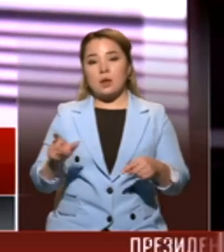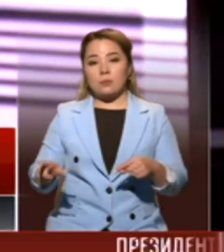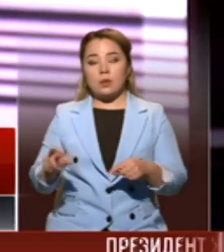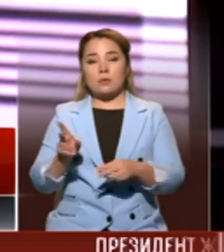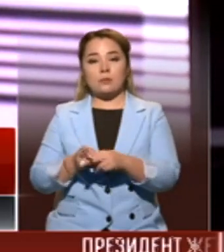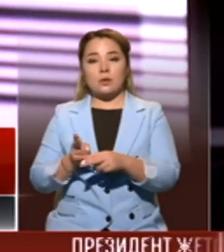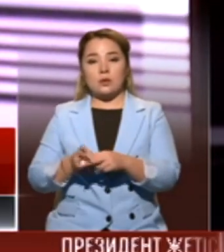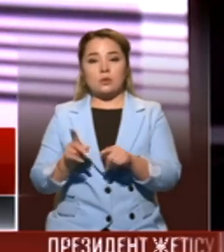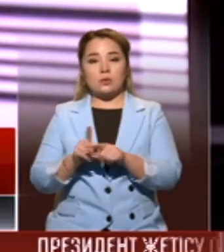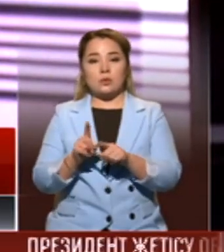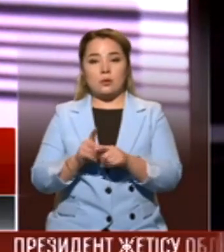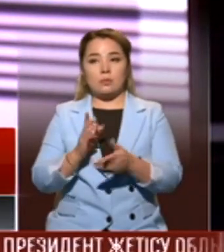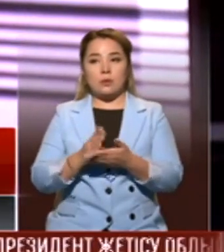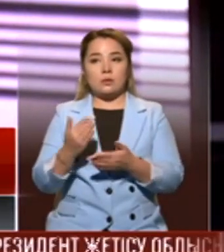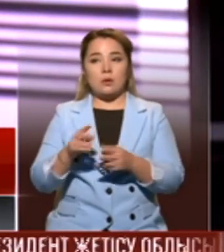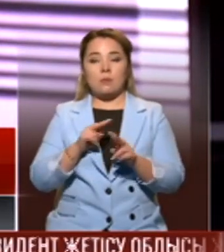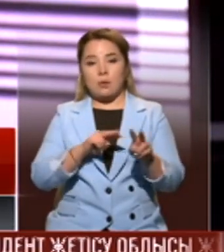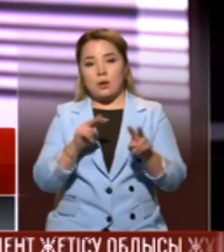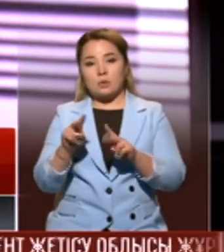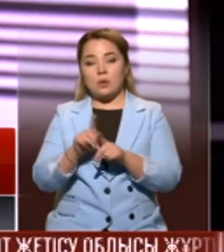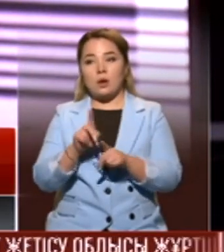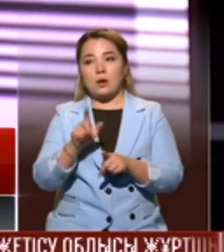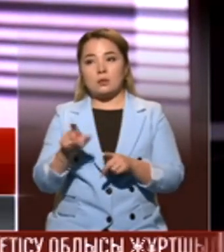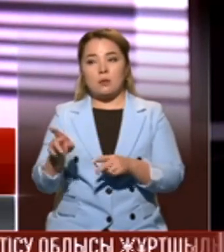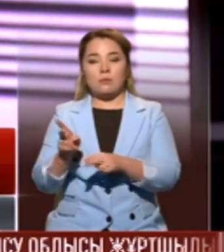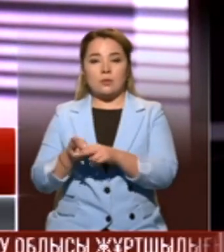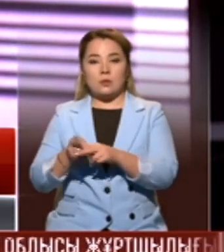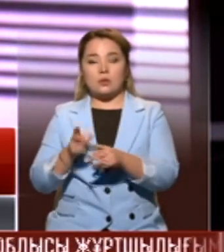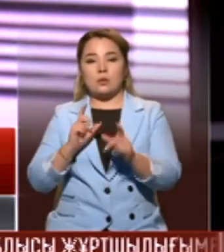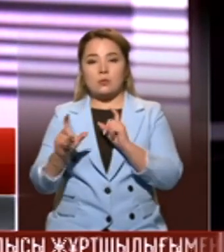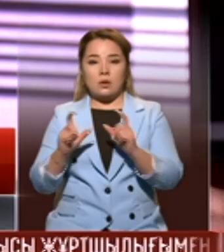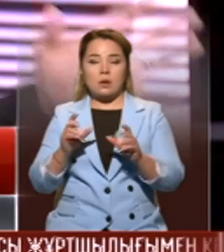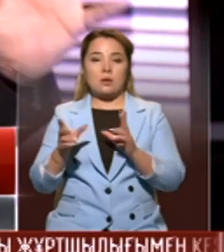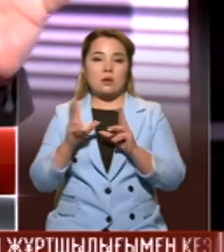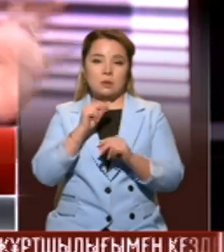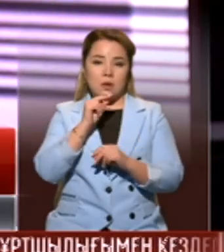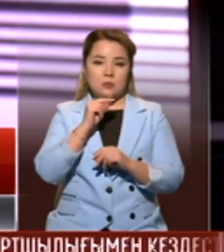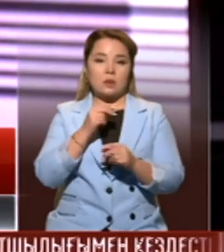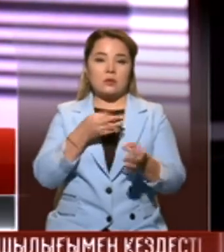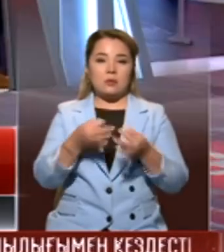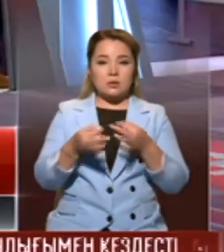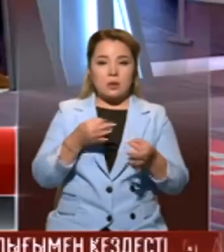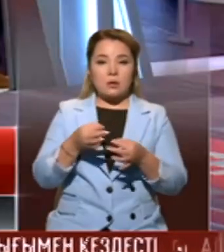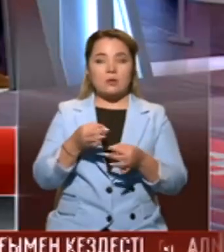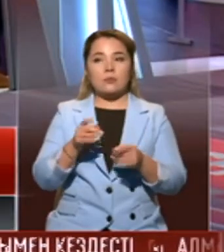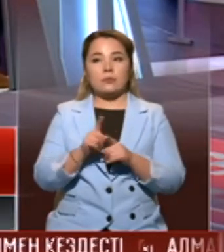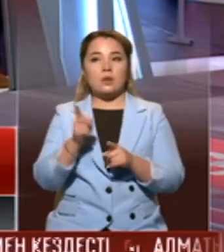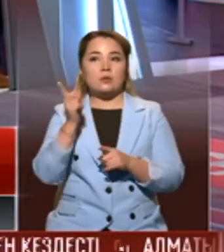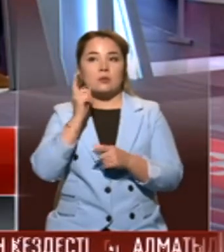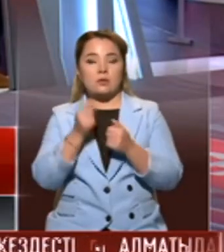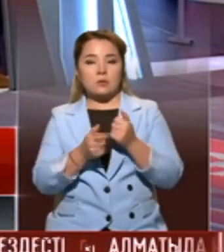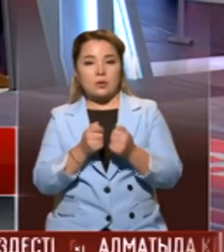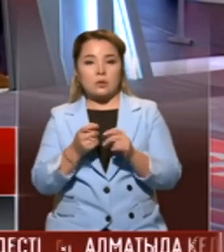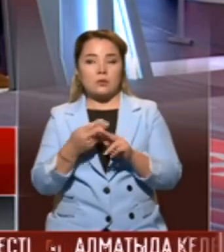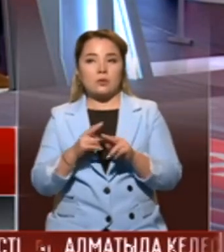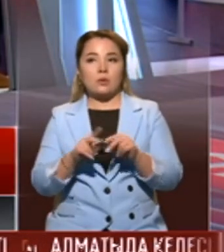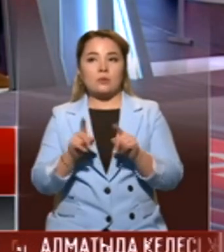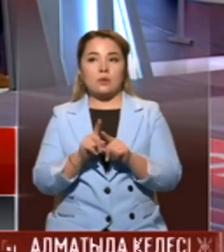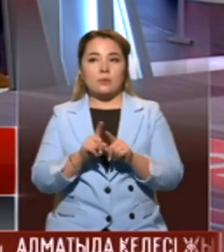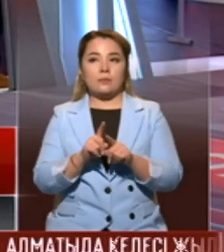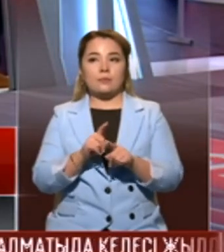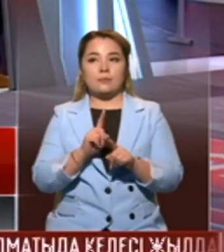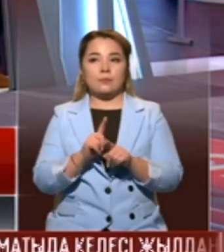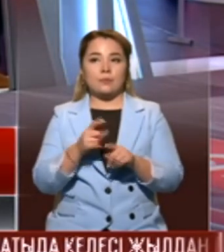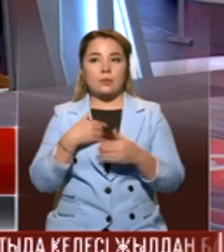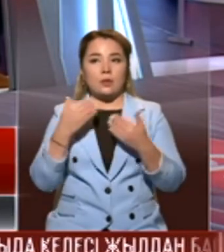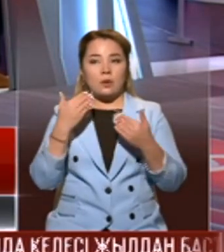жұмысына кедергі жасап отыр. Мысалы, басқа байқаушылардың. Олардың мазасын алып отыр, сөйлеп отыр, жаңағы ұялы байланыс құралдарын мен